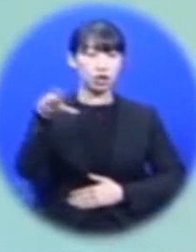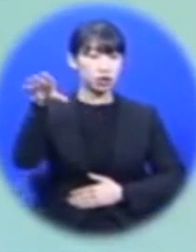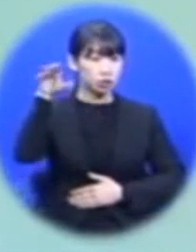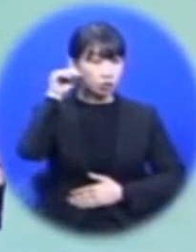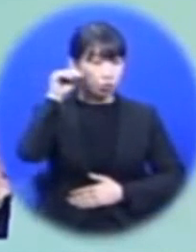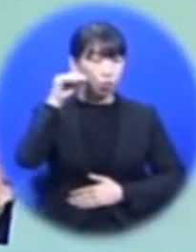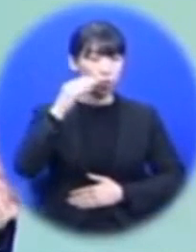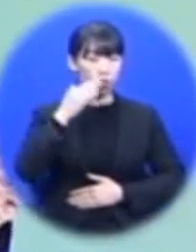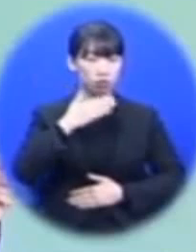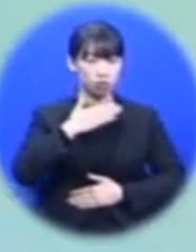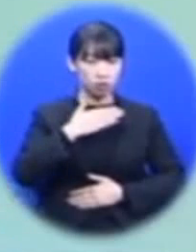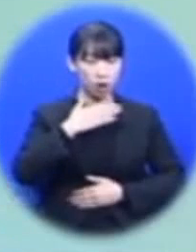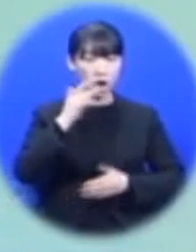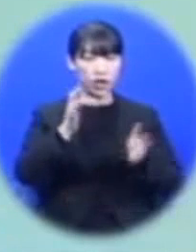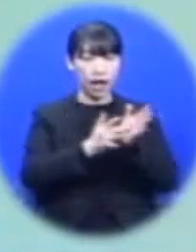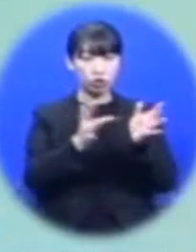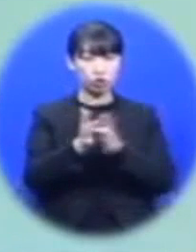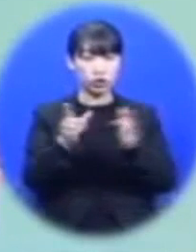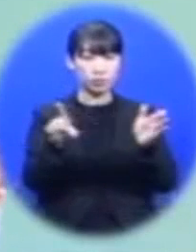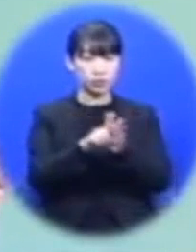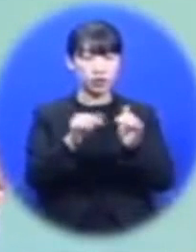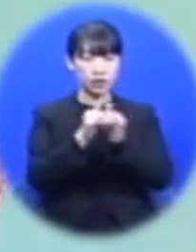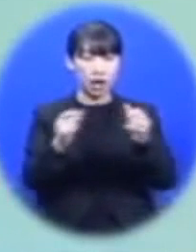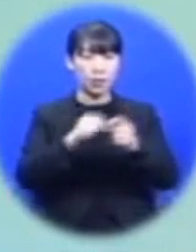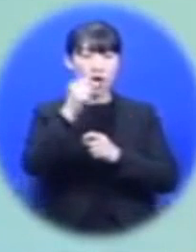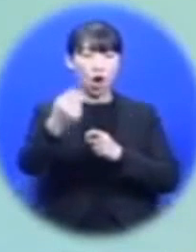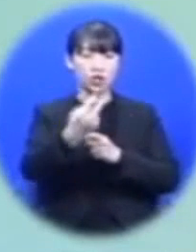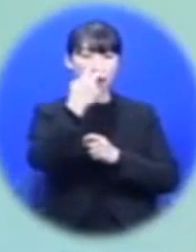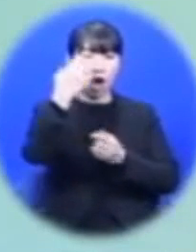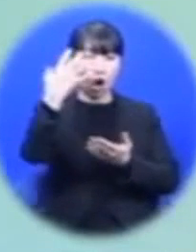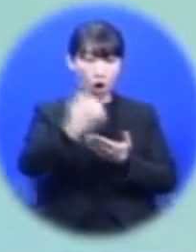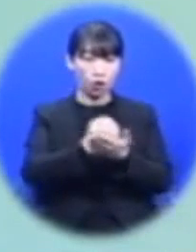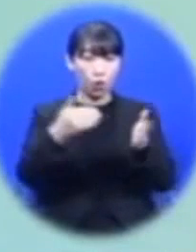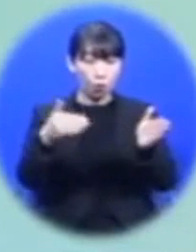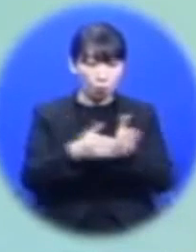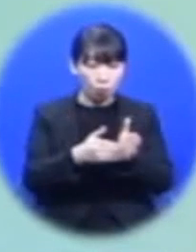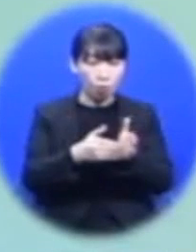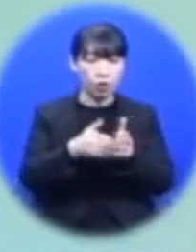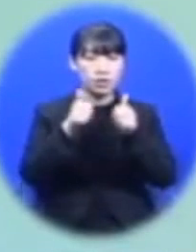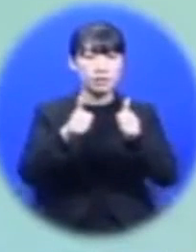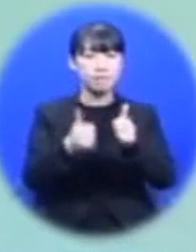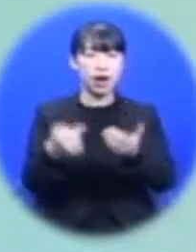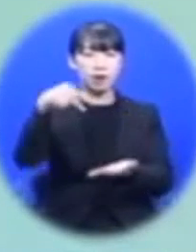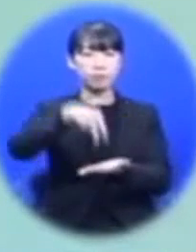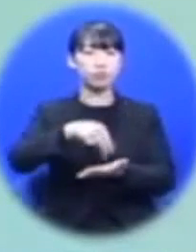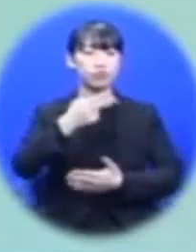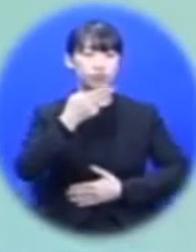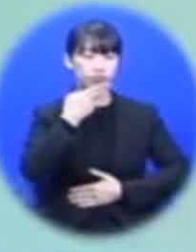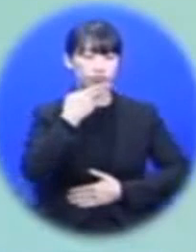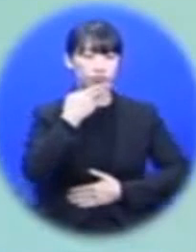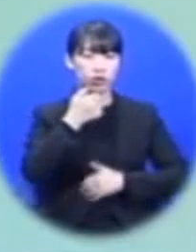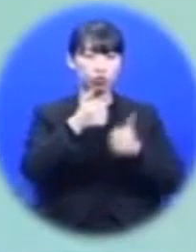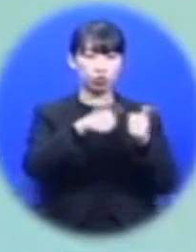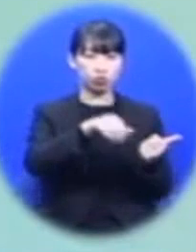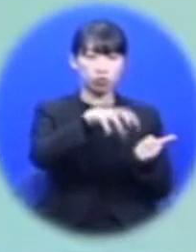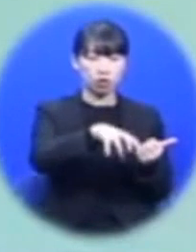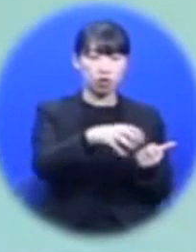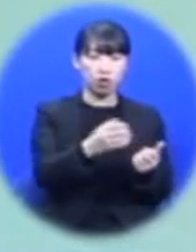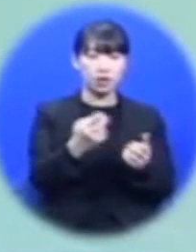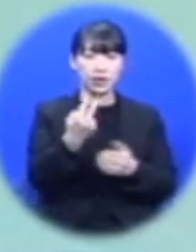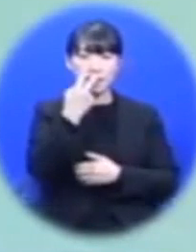또 나 보내신 일을 믿는 자는 영생을 얻었고 심판에 이르지 아니하나니 사망에서 생명으로